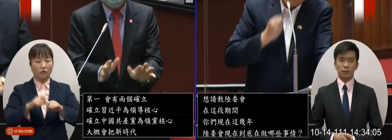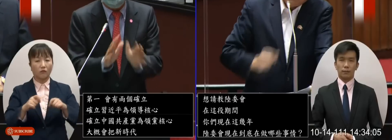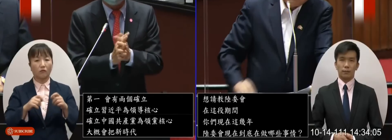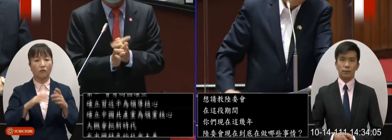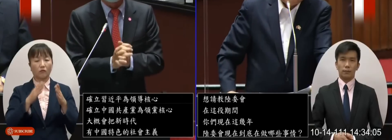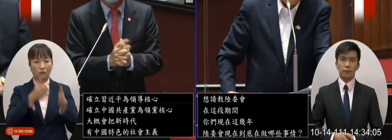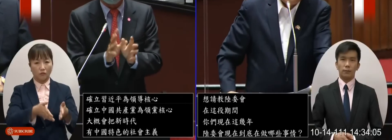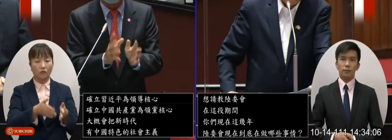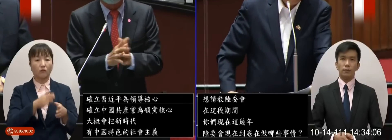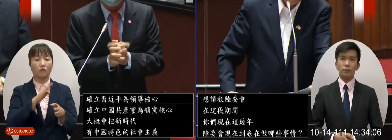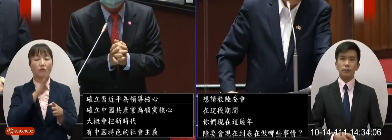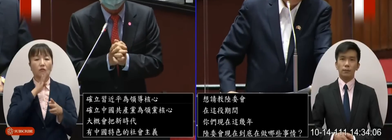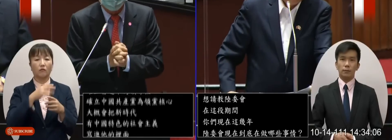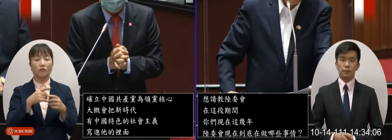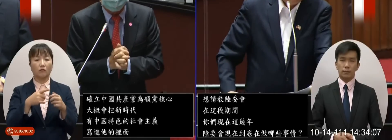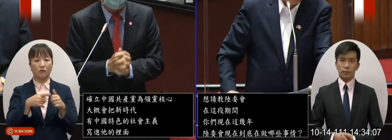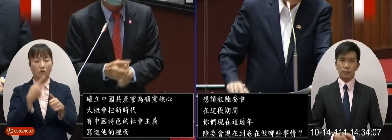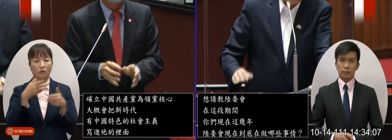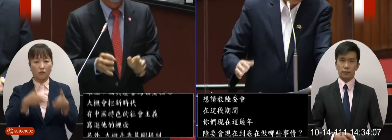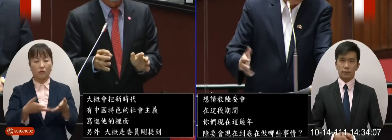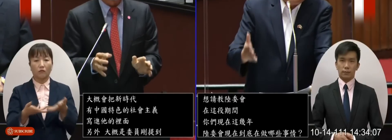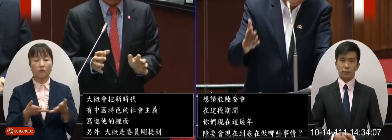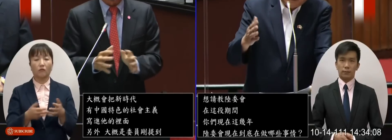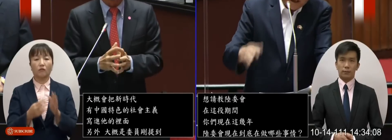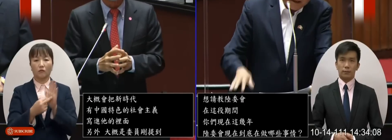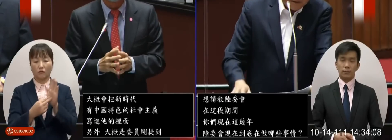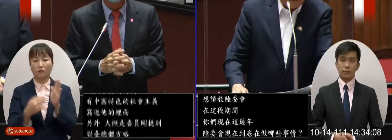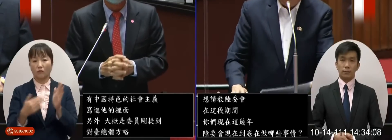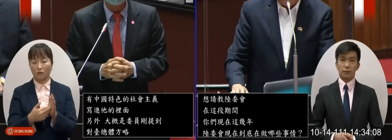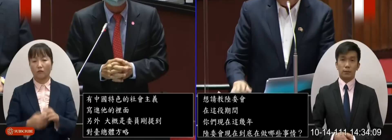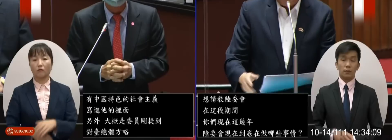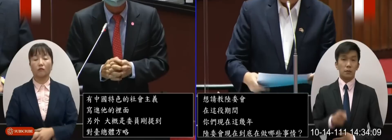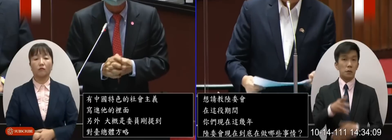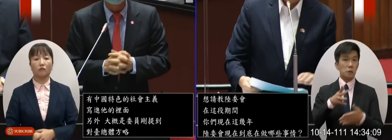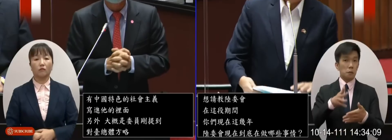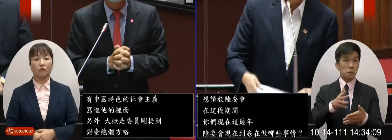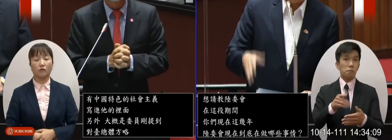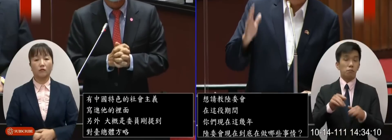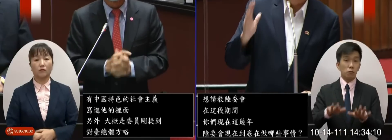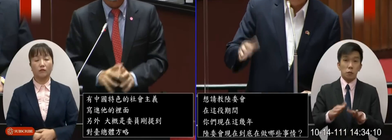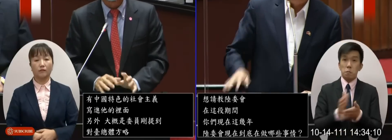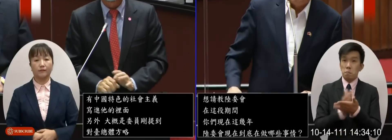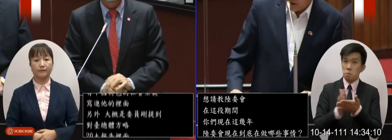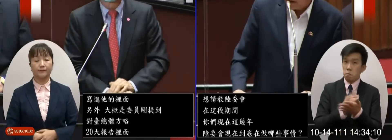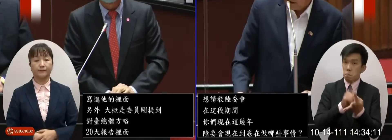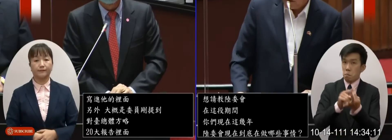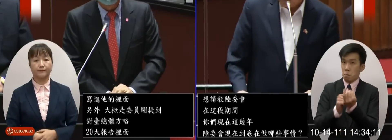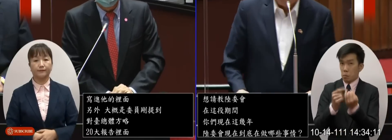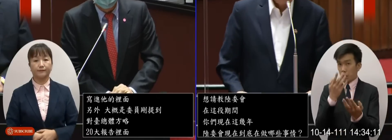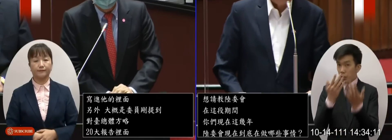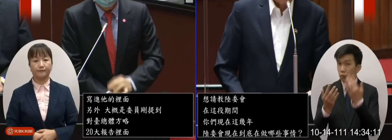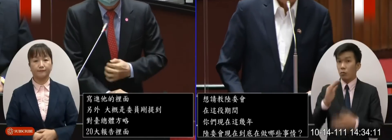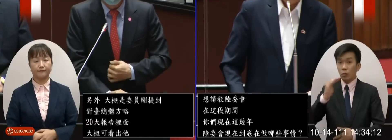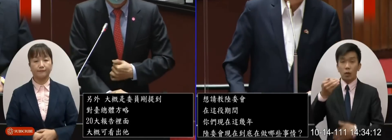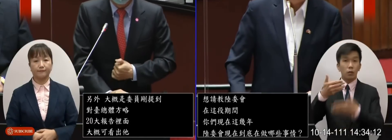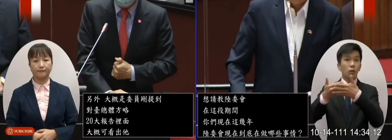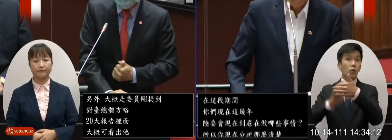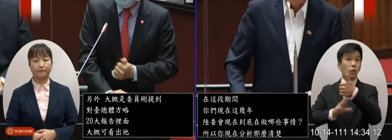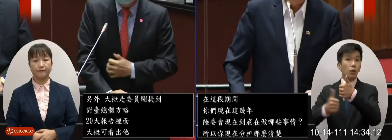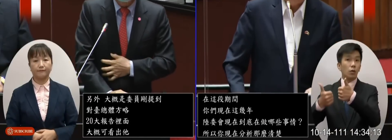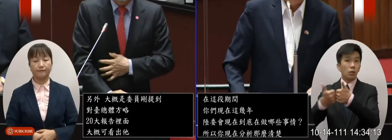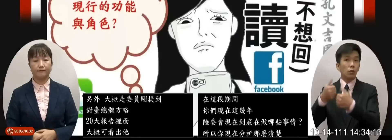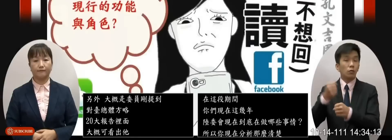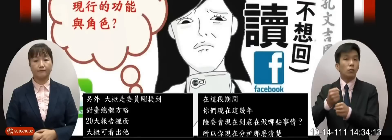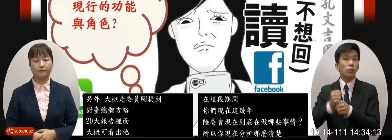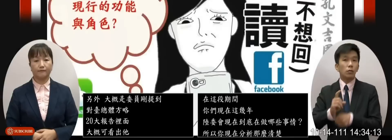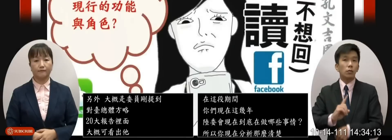走向。那这个大概是第一个先跟委员报告了。 那第二个，你现在分析的那么清楚，那我们陆委会能够做什么样的一个努